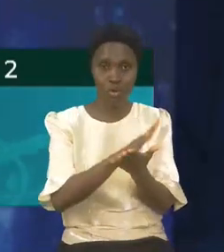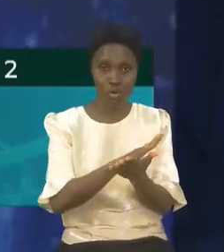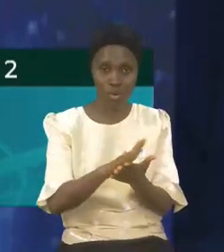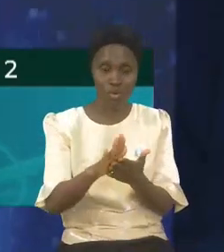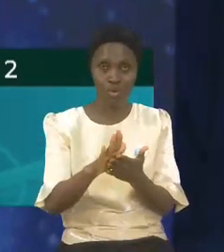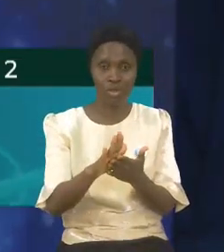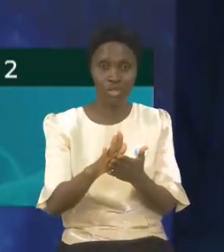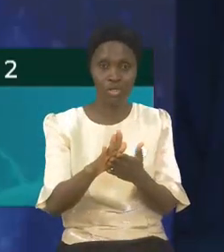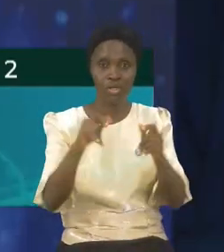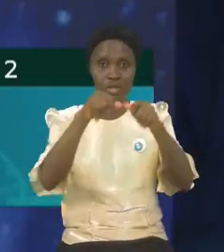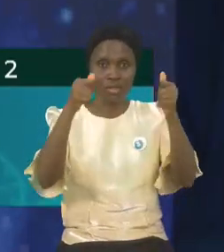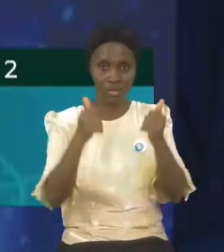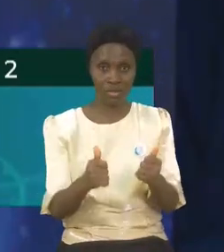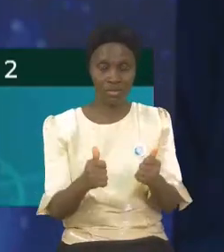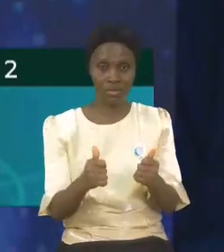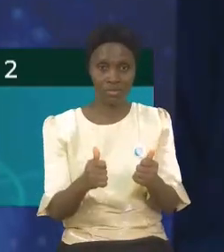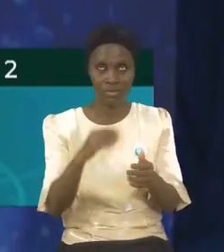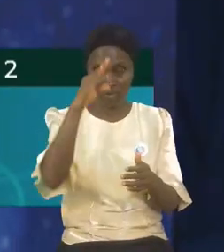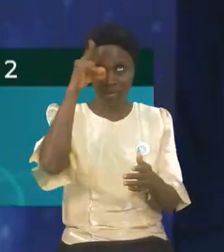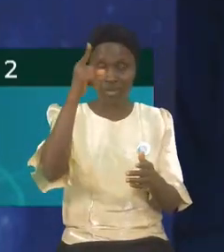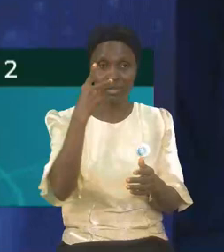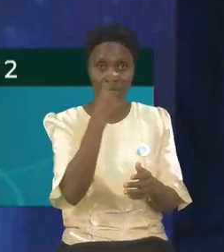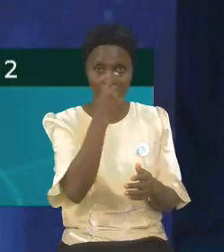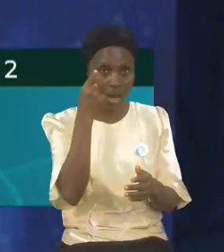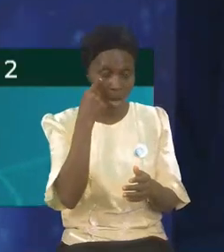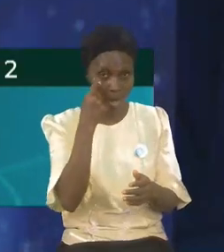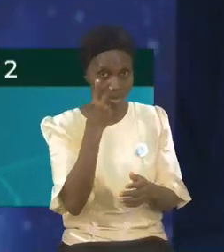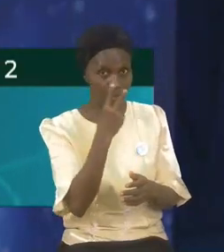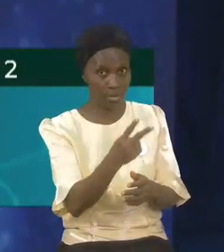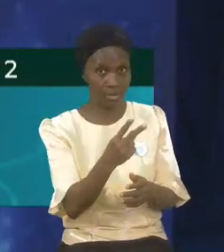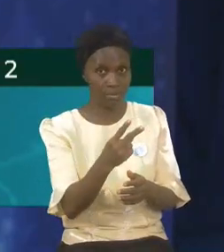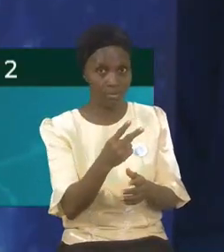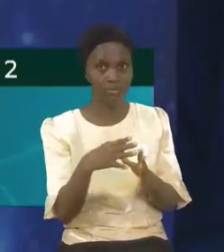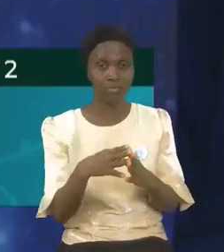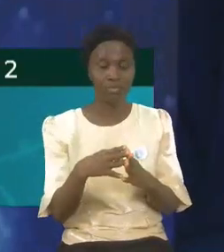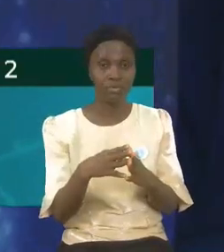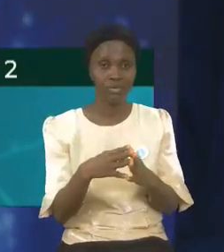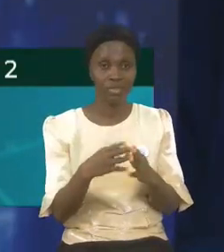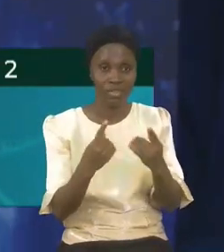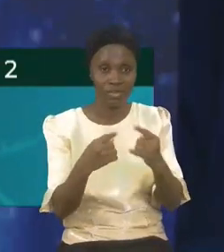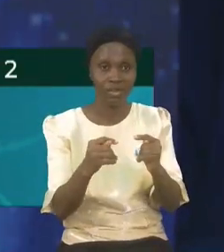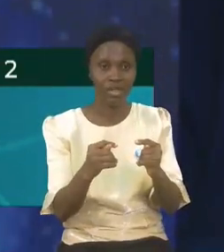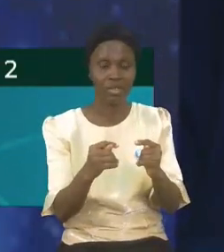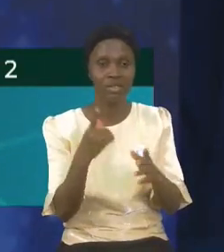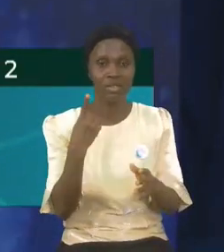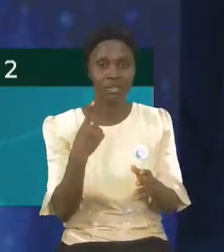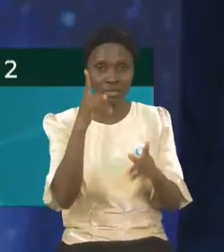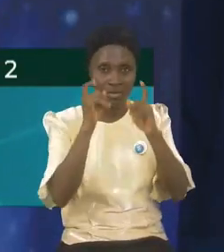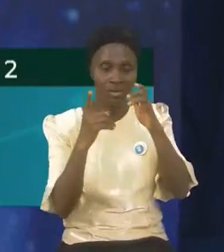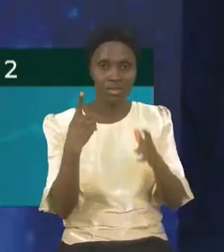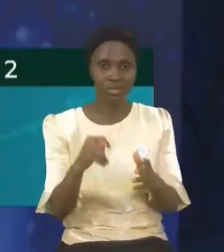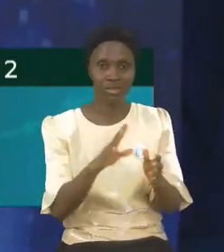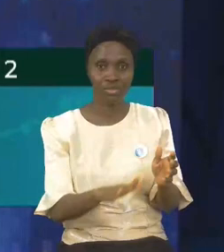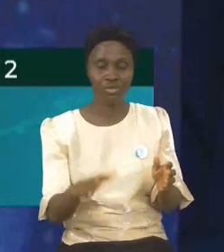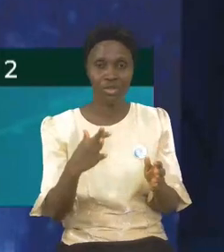psaume 11, verset 4. L'Éternel est dans son saint temple. L'Éternel a son trône dans